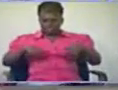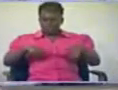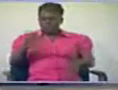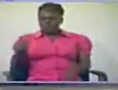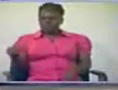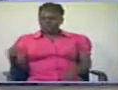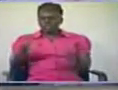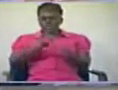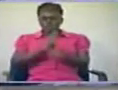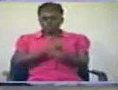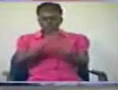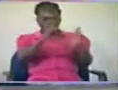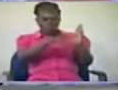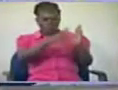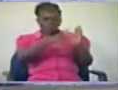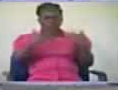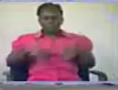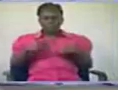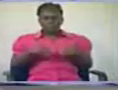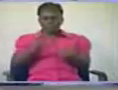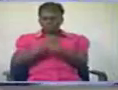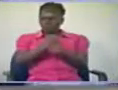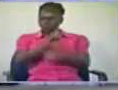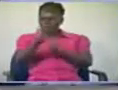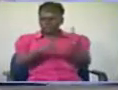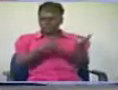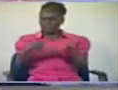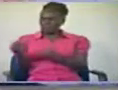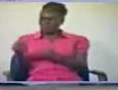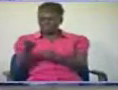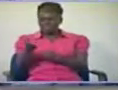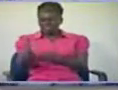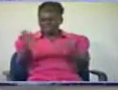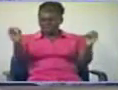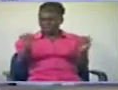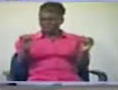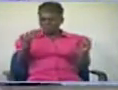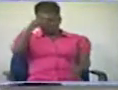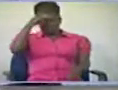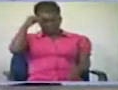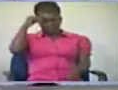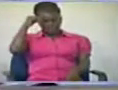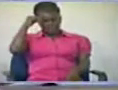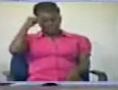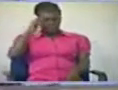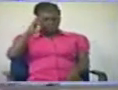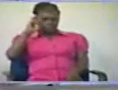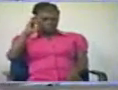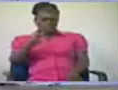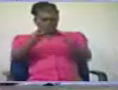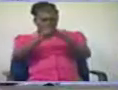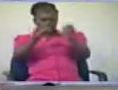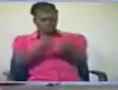zilizopatwa na wale ambao wamekwisha fanya mtihani wameondoka. Ndio. Hazitakuwepo kwa sababu ukiangalia kwenye mfumo